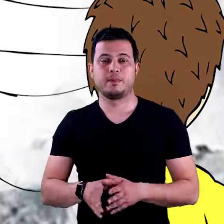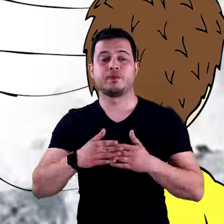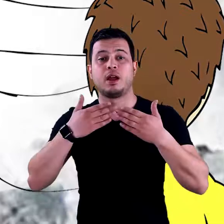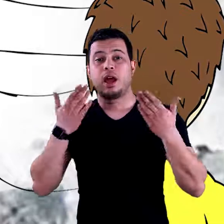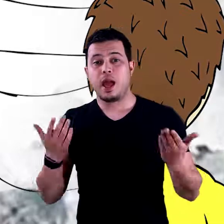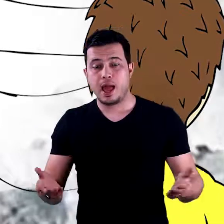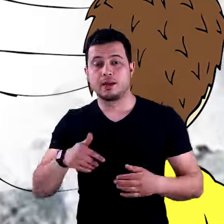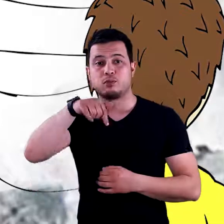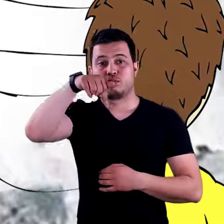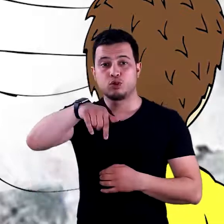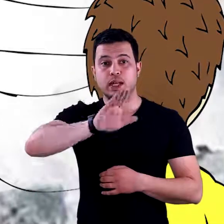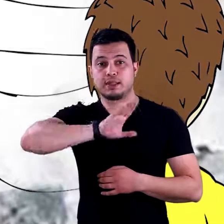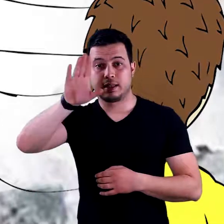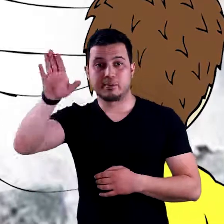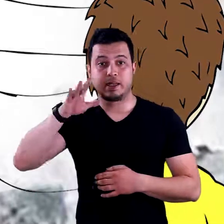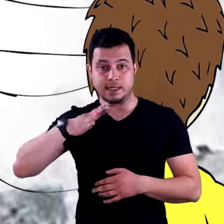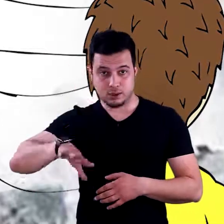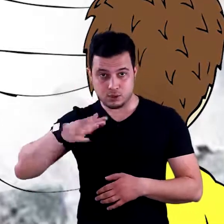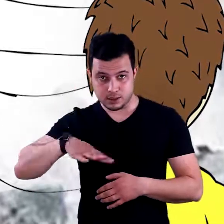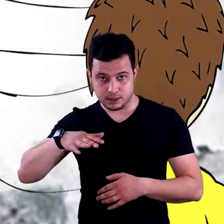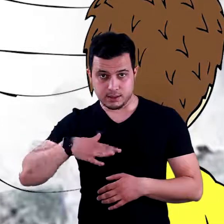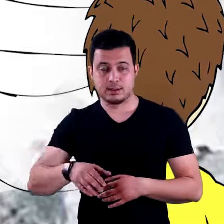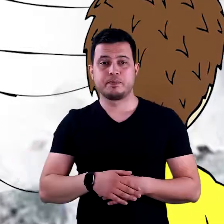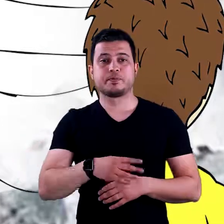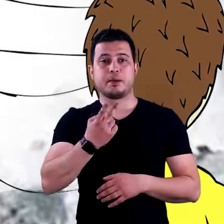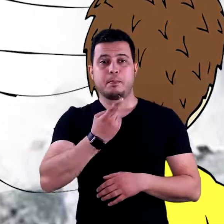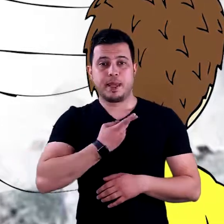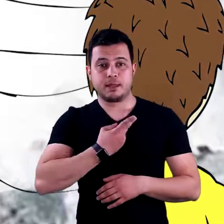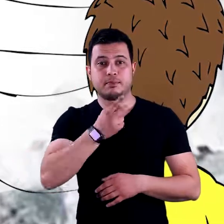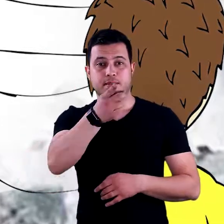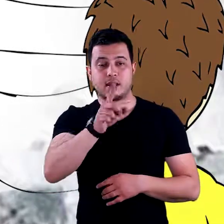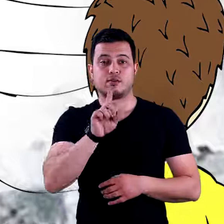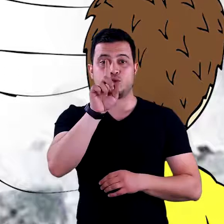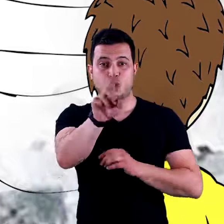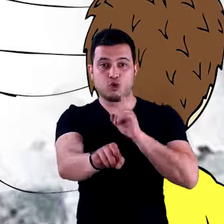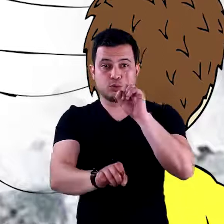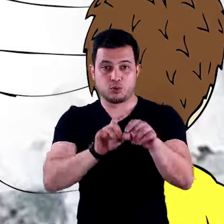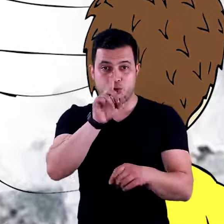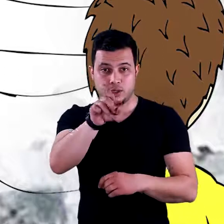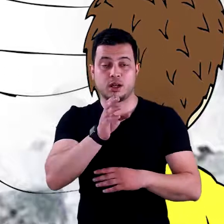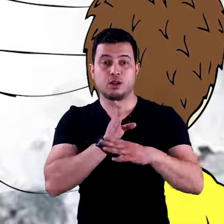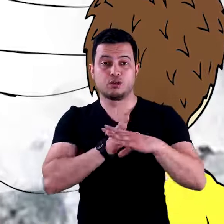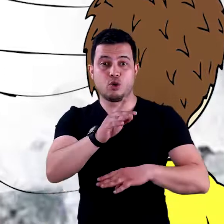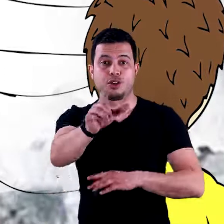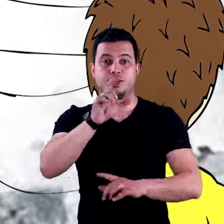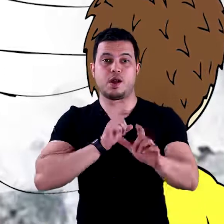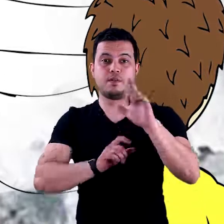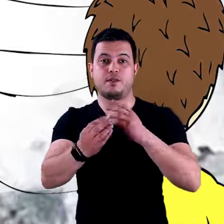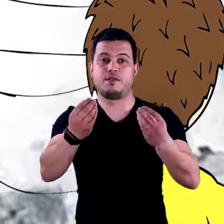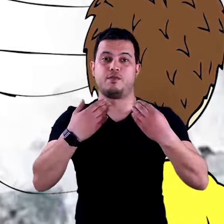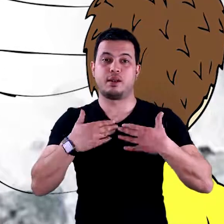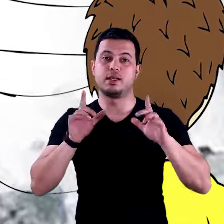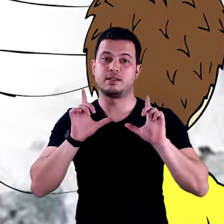Eğer buradan gitmek isterseniz sorduğum sorulara doğru cevaplar vermelisiniz.